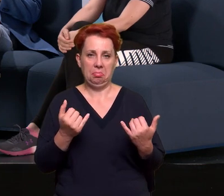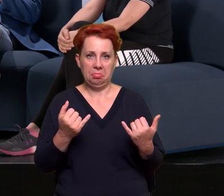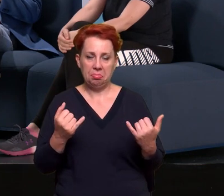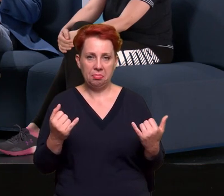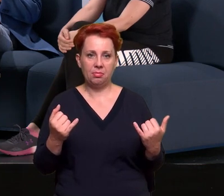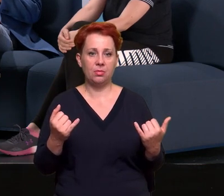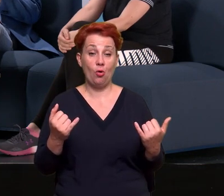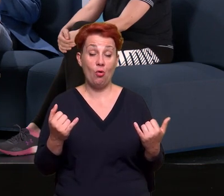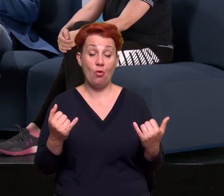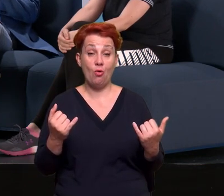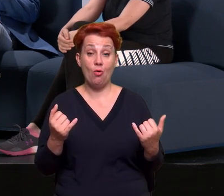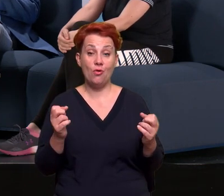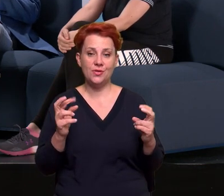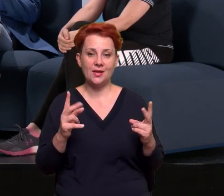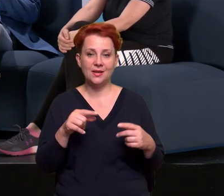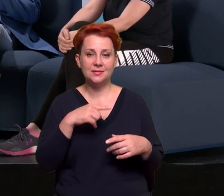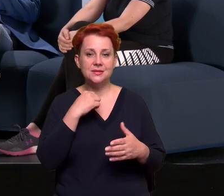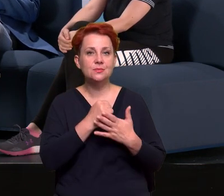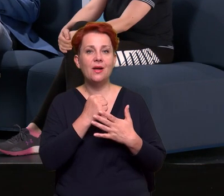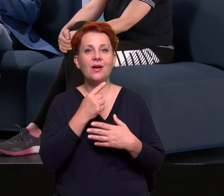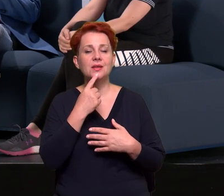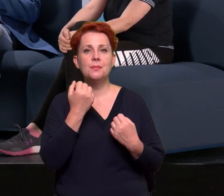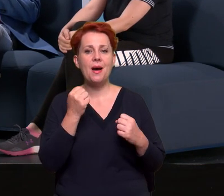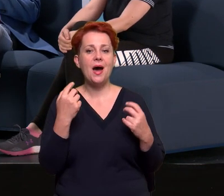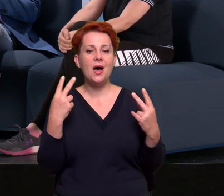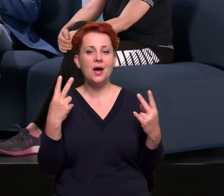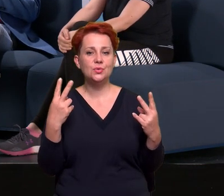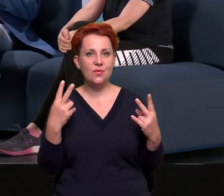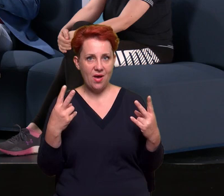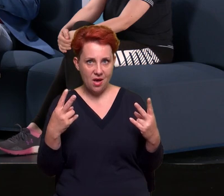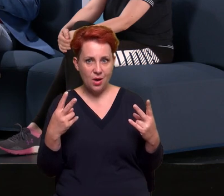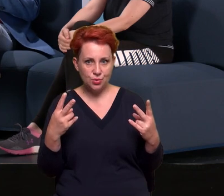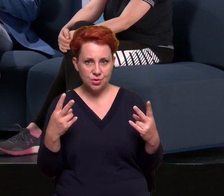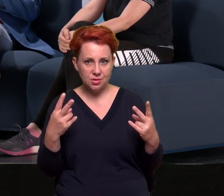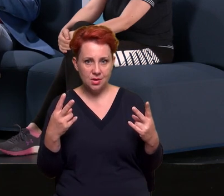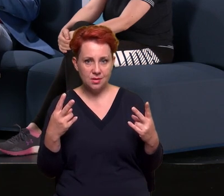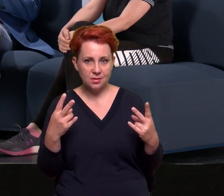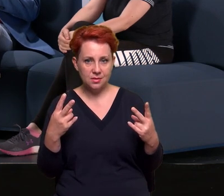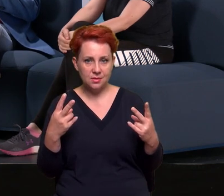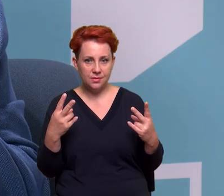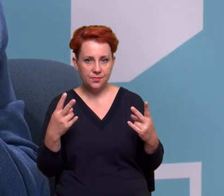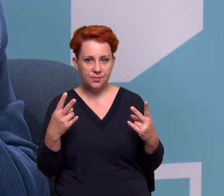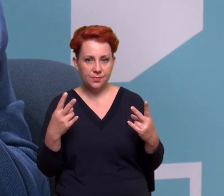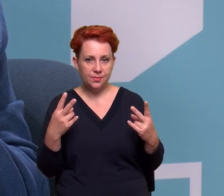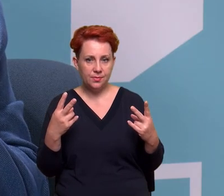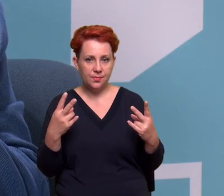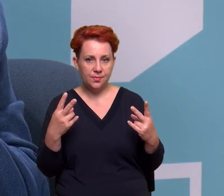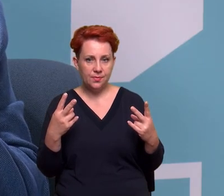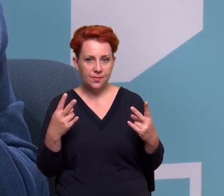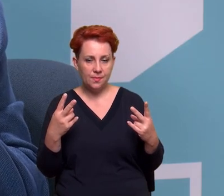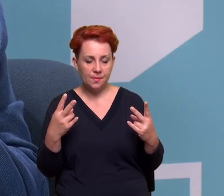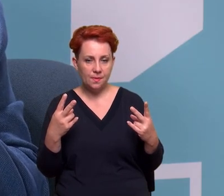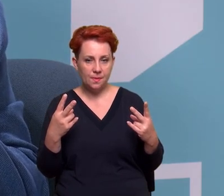I absolutnie, to znaczy ta kwestia językowa jest jakby super ważna, bo ona jakby, znaczy ona umieszcza te